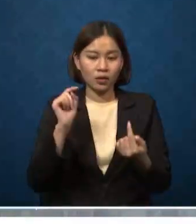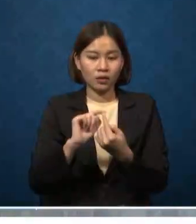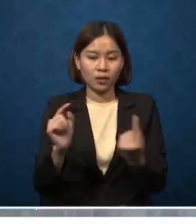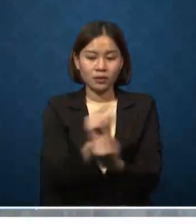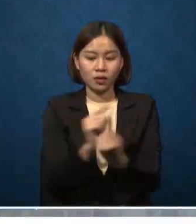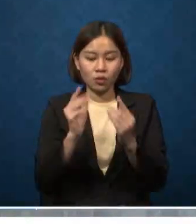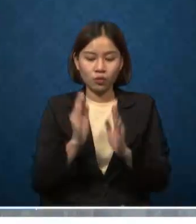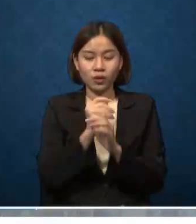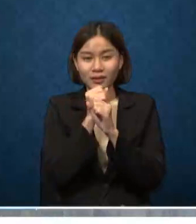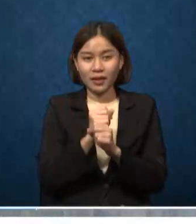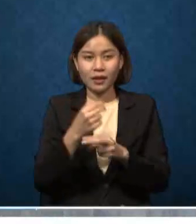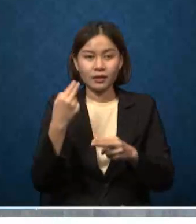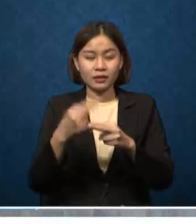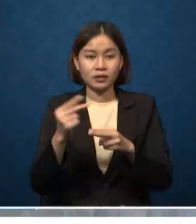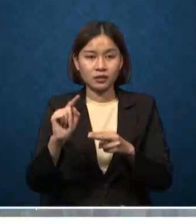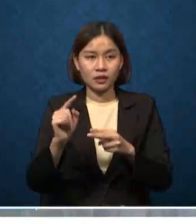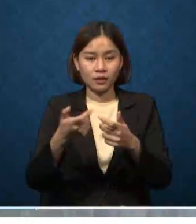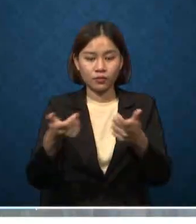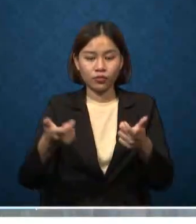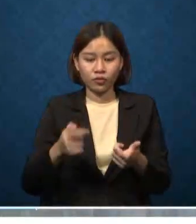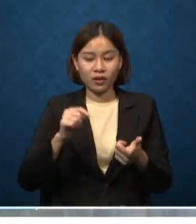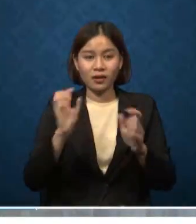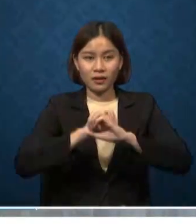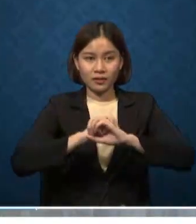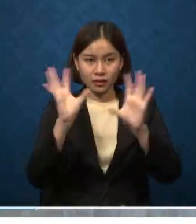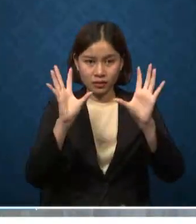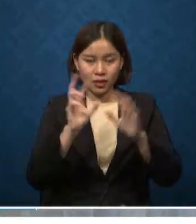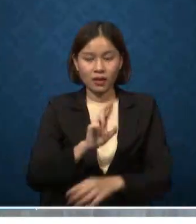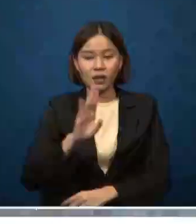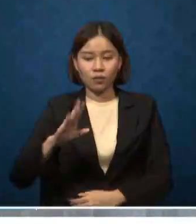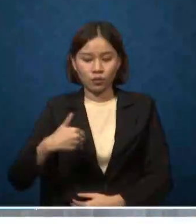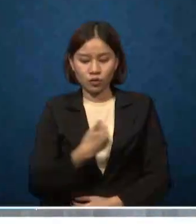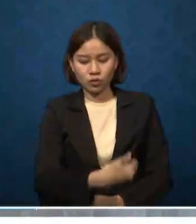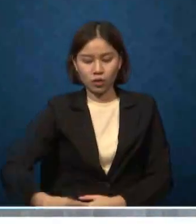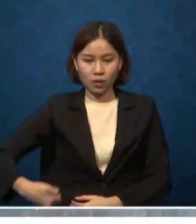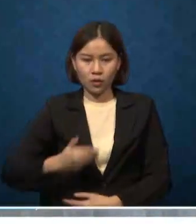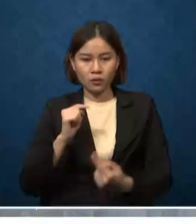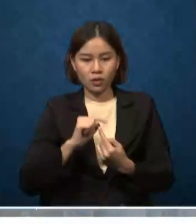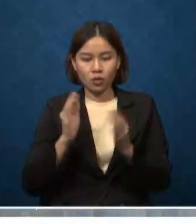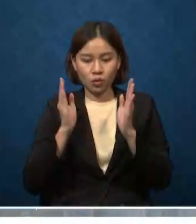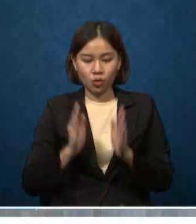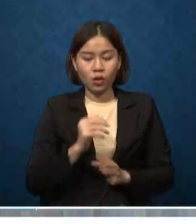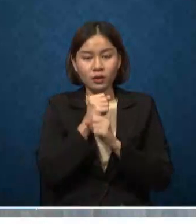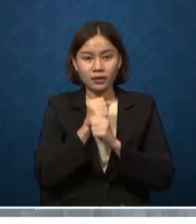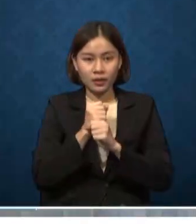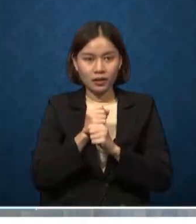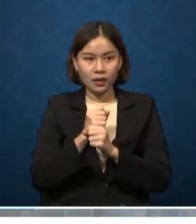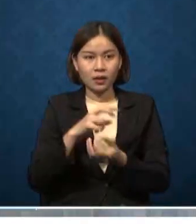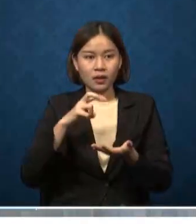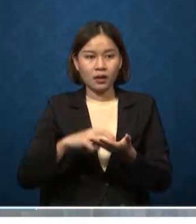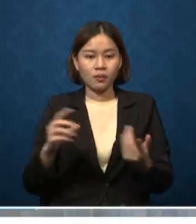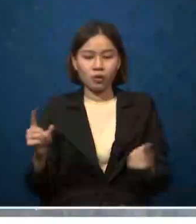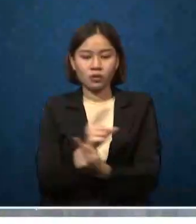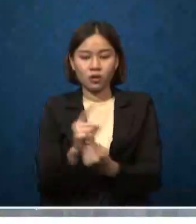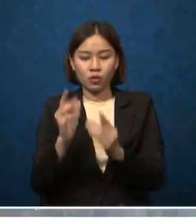ในชื่อเรื่องของงานนี้ก็จะชัดเจนนะครับพูดถึงระบบสุขภาพสำหรับผู้สูงอายุเพื่อรองรับสังคม